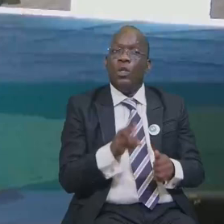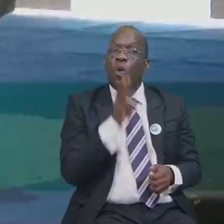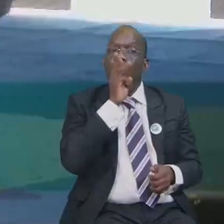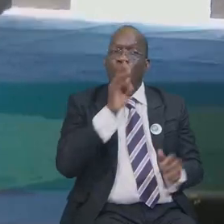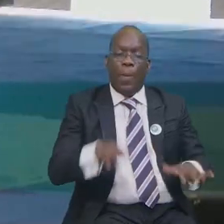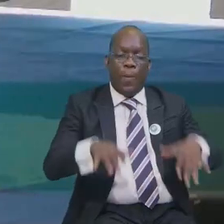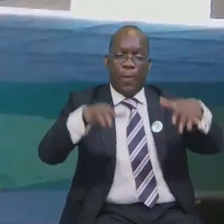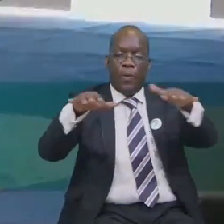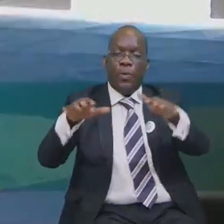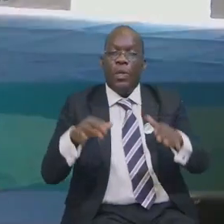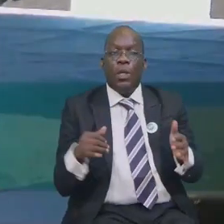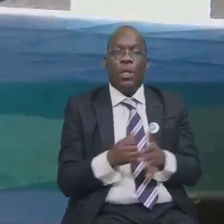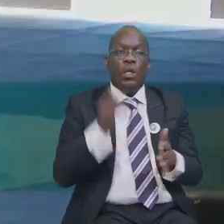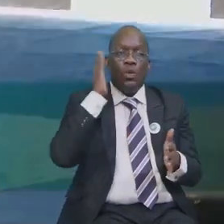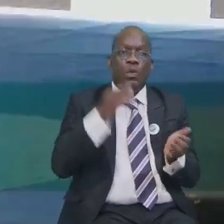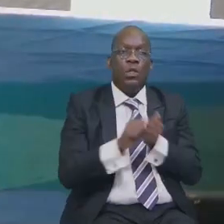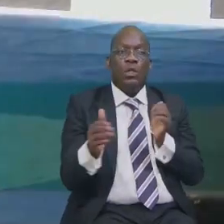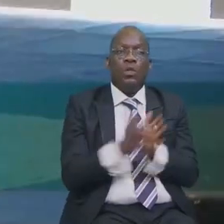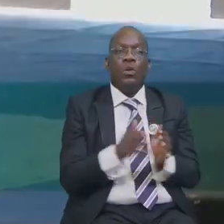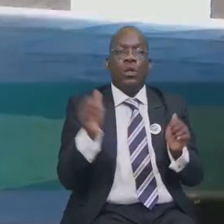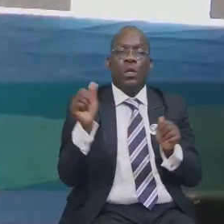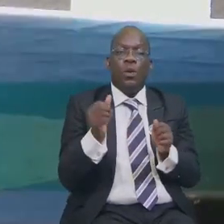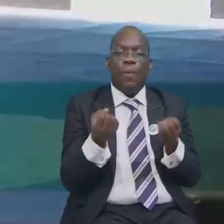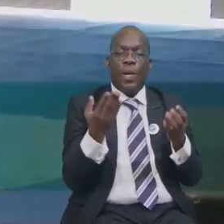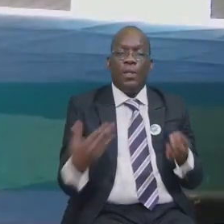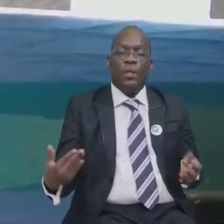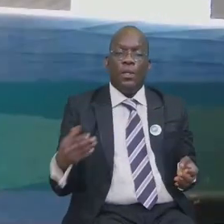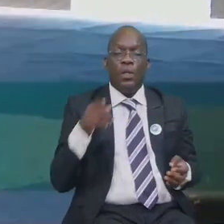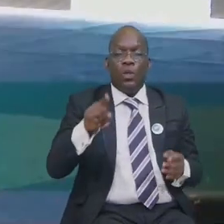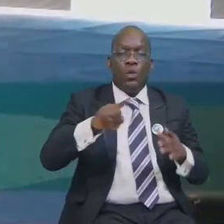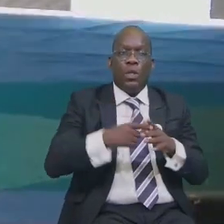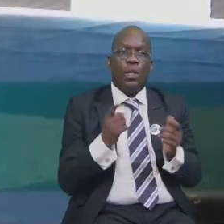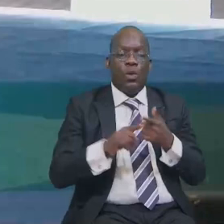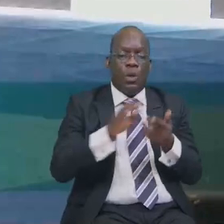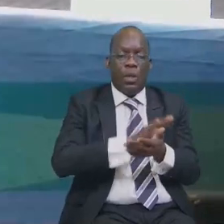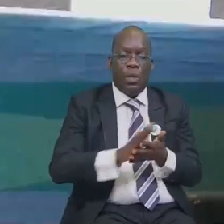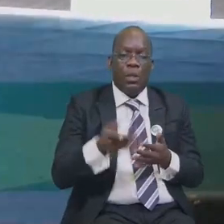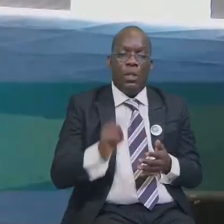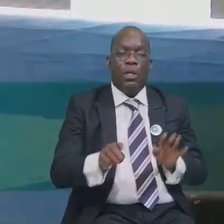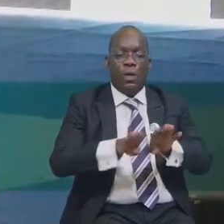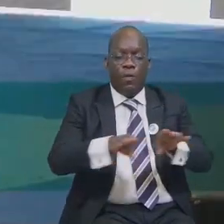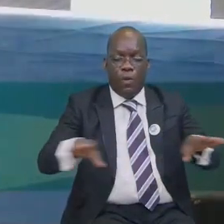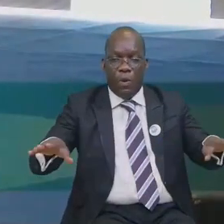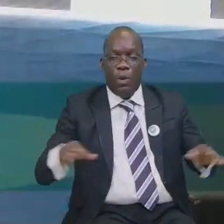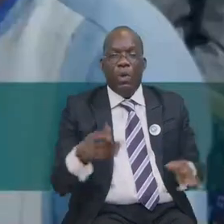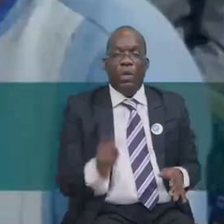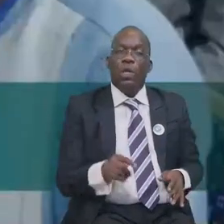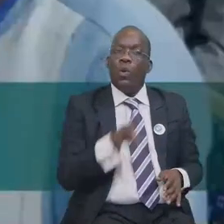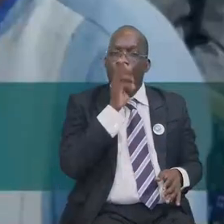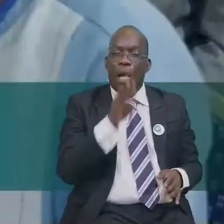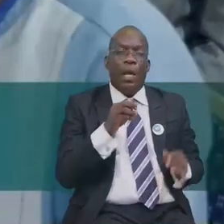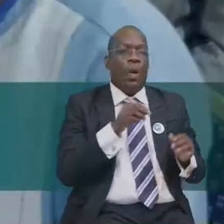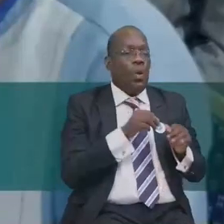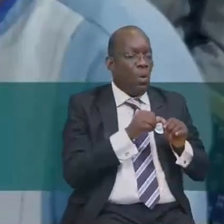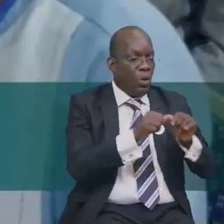inondé. Et ça va gâter beaucoup de choses. Vous devez commencer alors à essuyer le sol. Mais le robinet continue